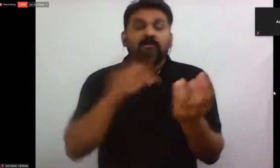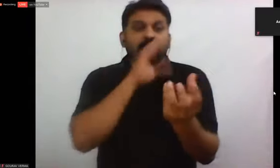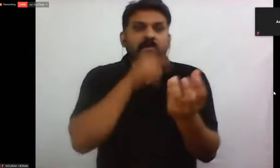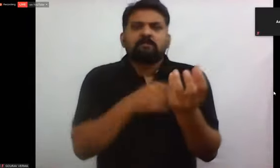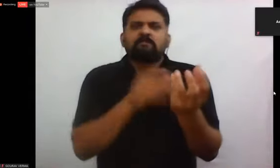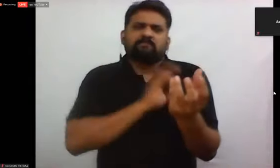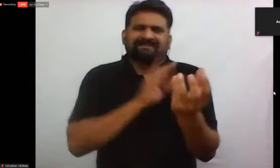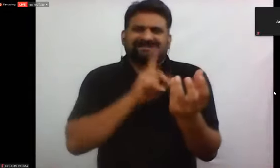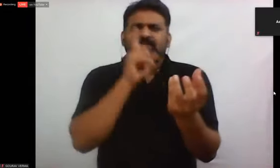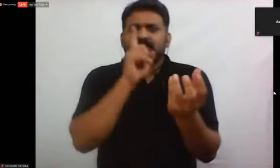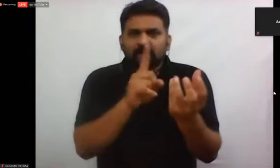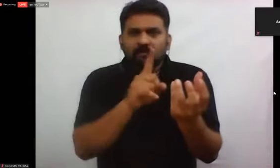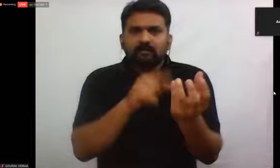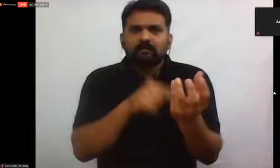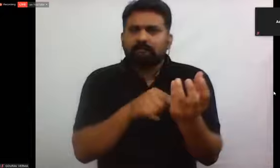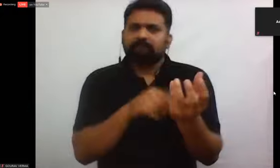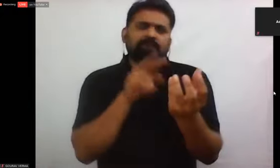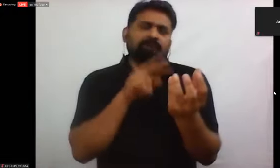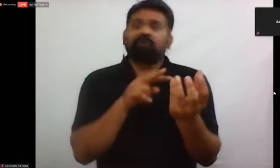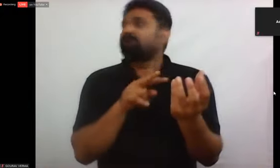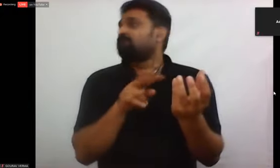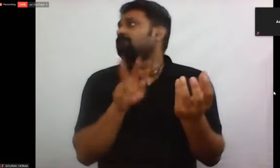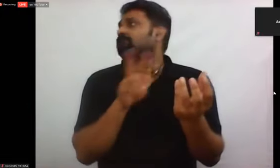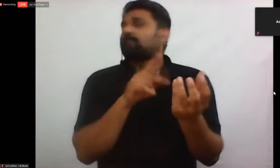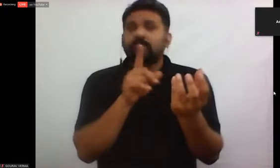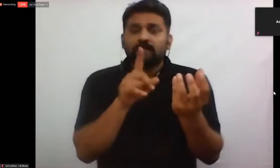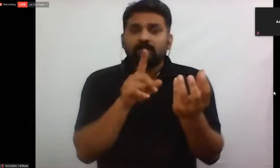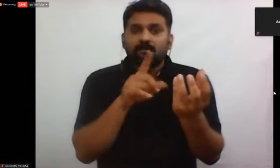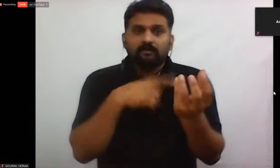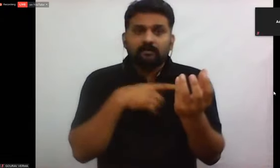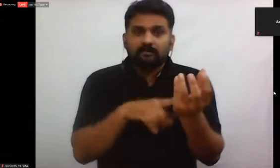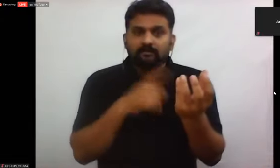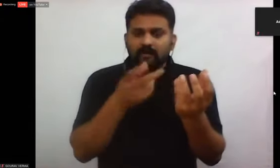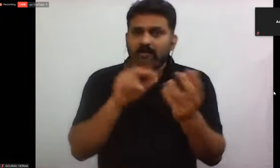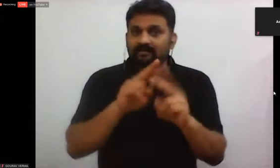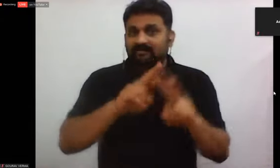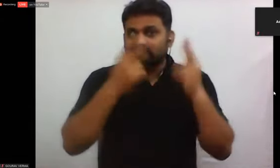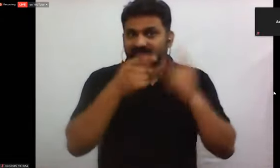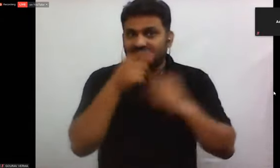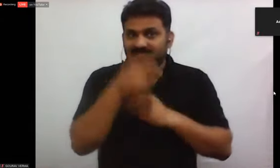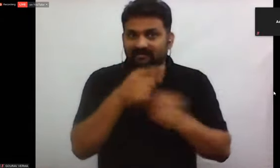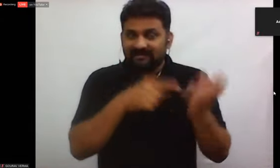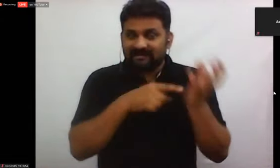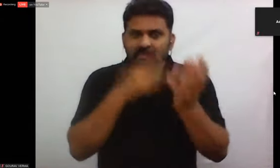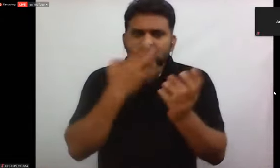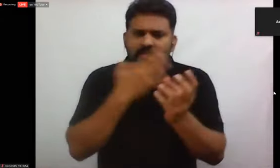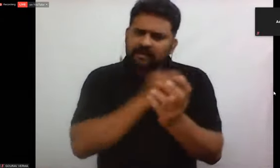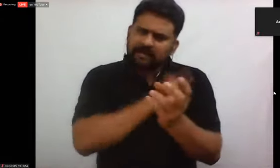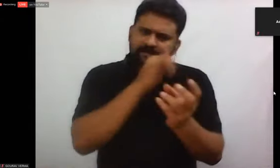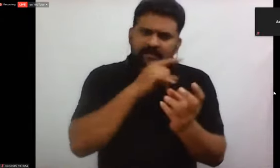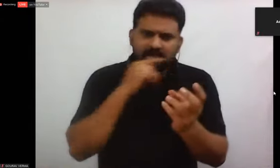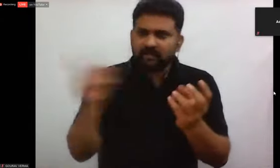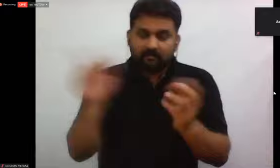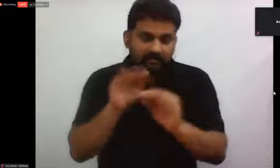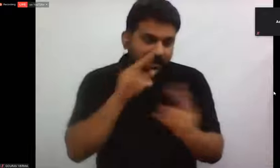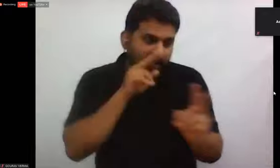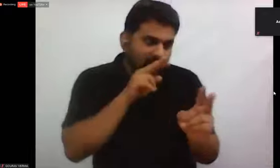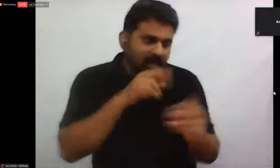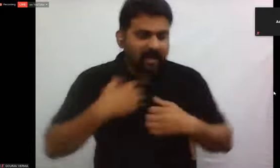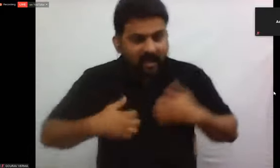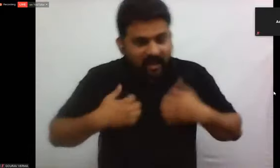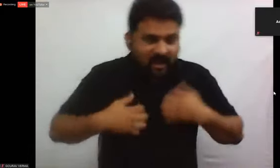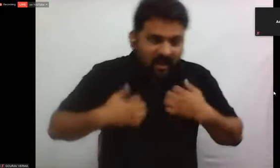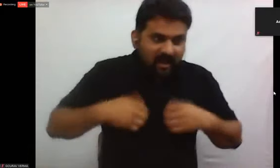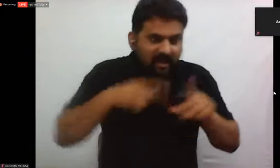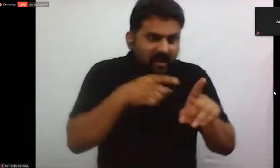बट दैट्स व्हाई ही इज नॉट लुकिंग इट। बट इफ यू आर शोइंग अ डिफरेंट टॉय विद द सेम कलर एंड द चाइल्ड इज शोइंग इंटरेस्ट,